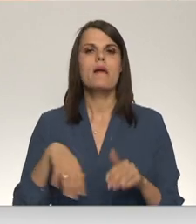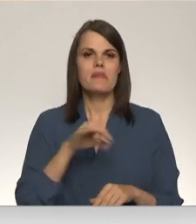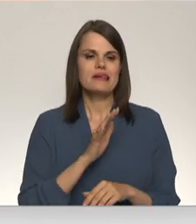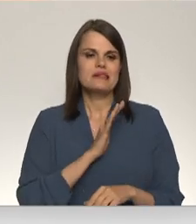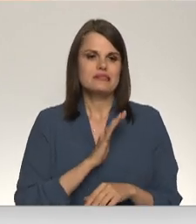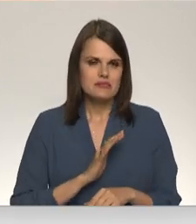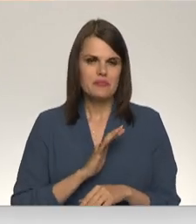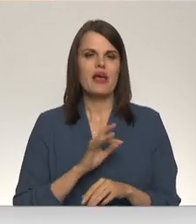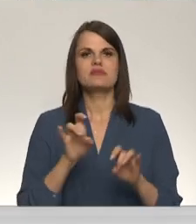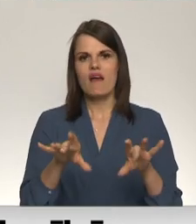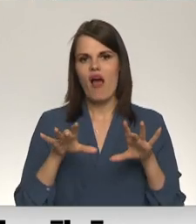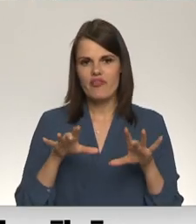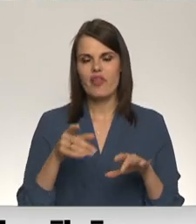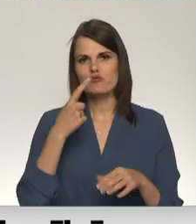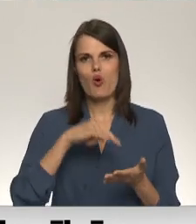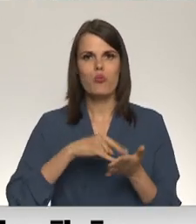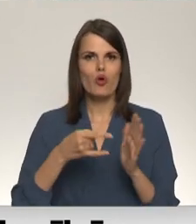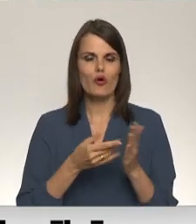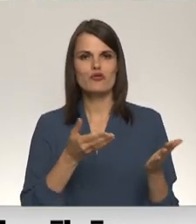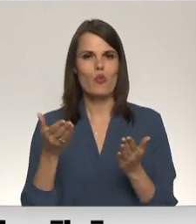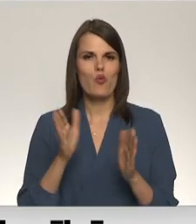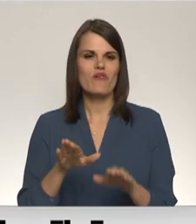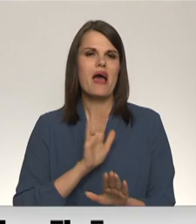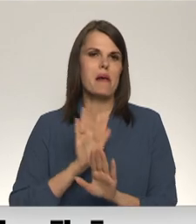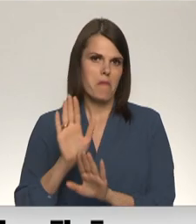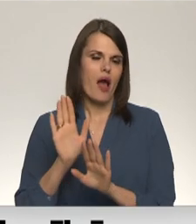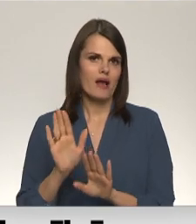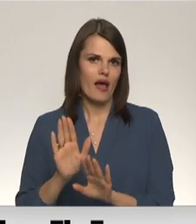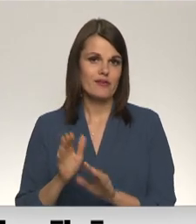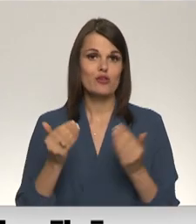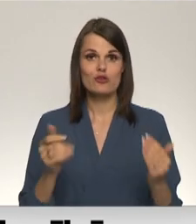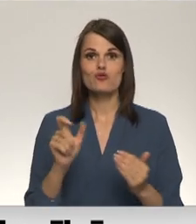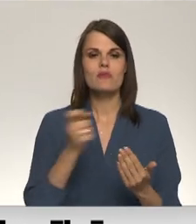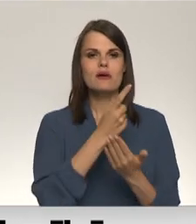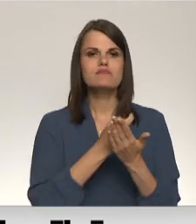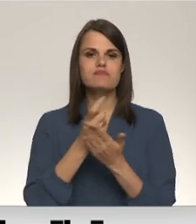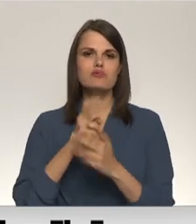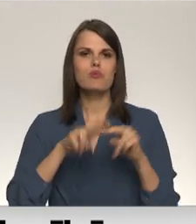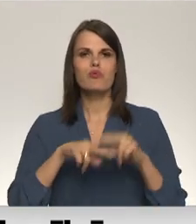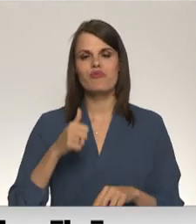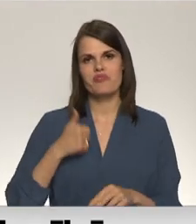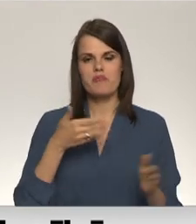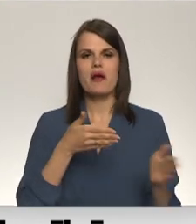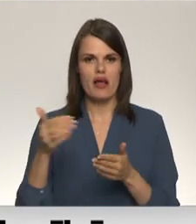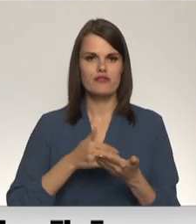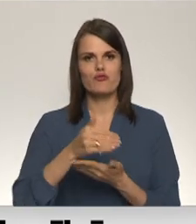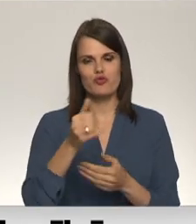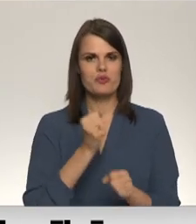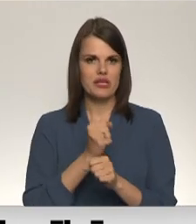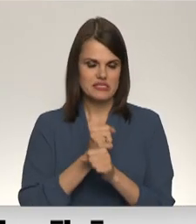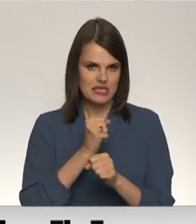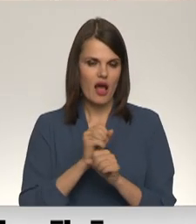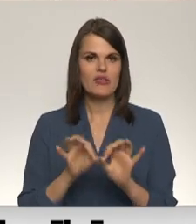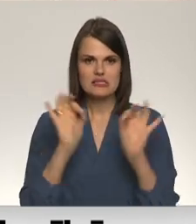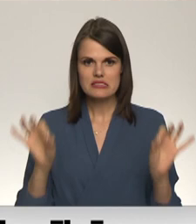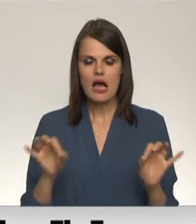spiesti visticamāk atteikties no projektiem, kuri varētu pagaidīt. Lai gan šobrīd aptaujātie būvuzņēmēji ir gatavi turpināt iesāktos